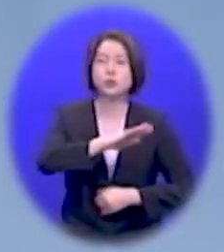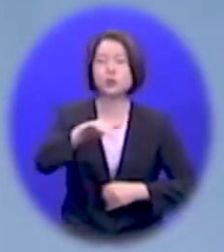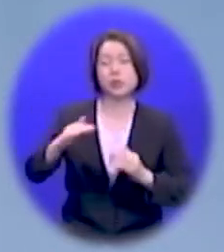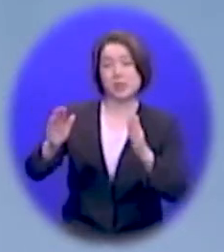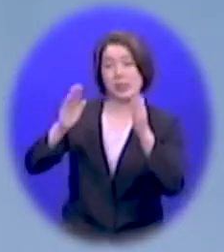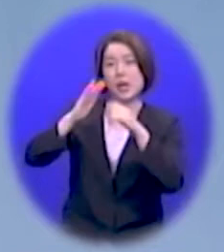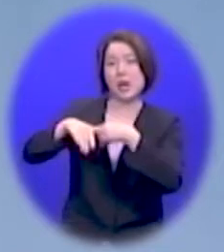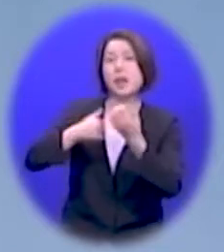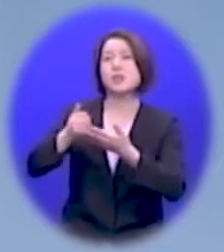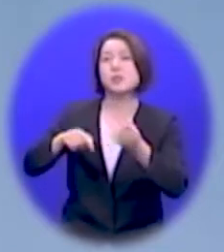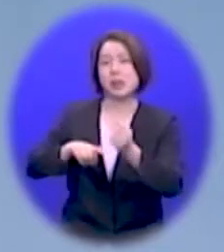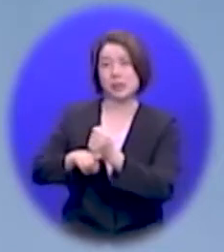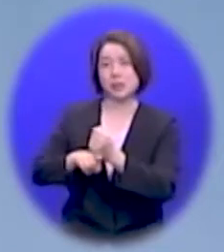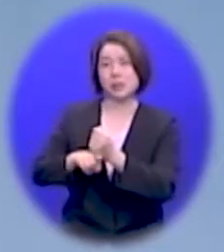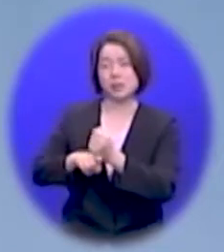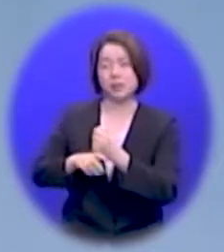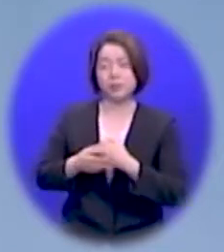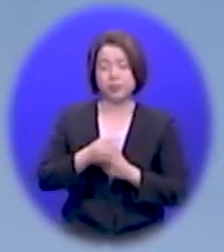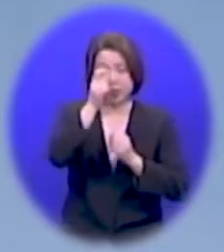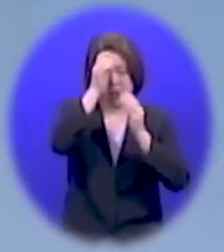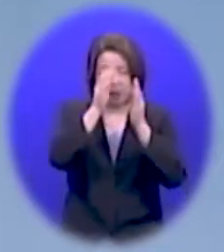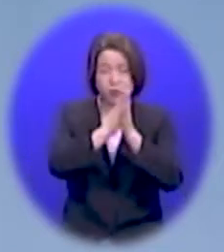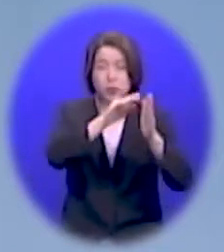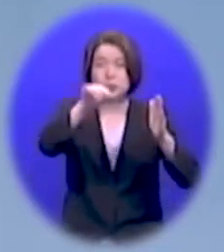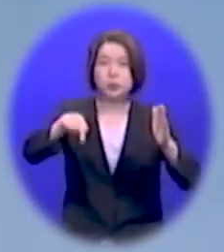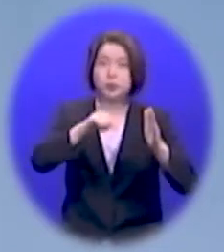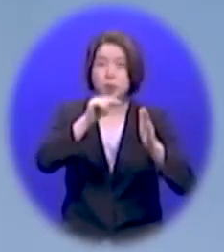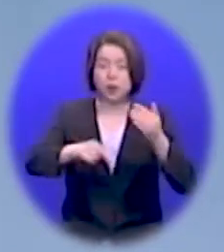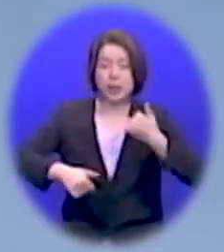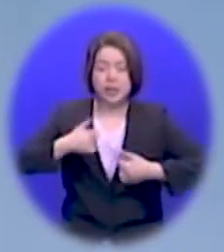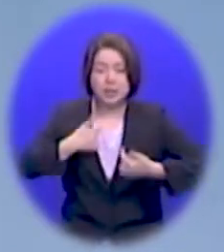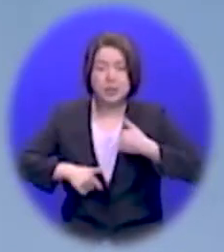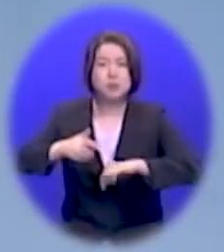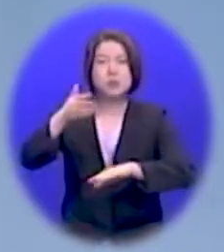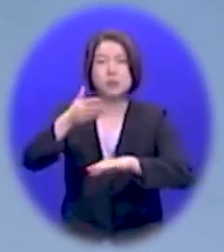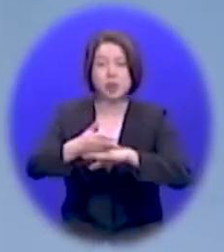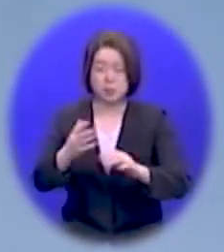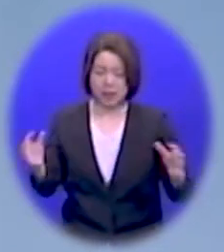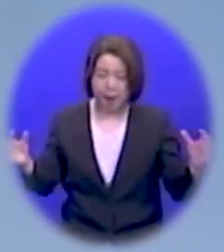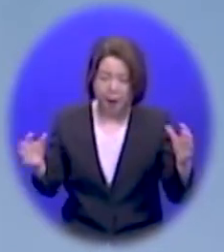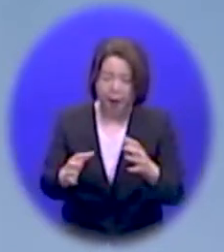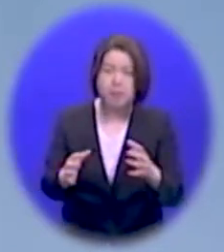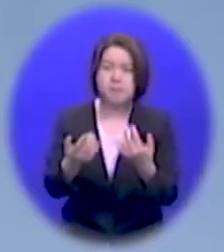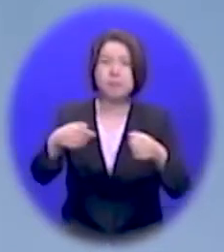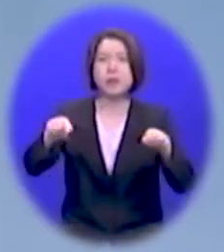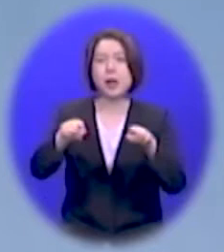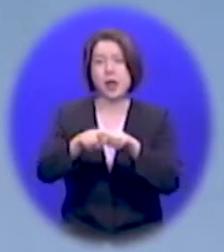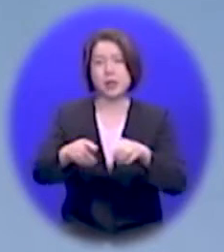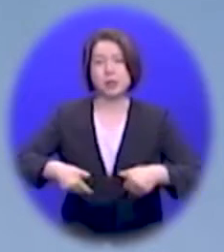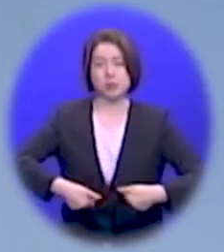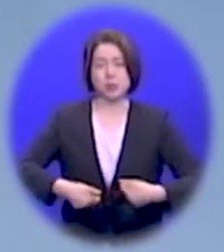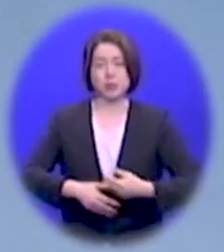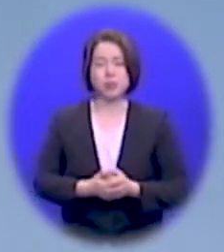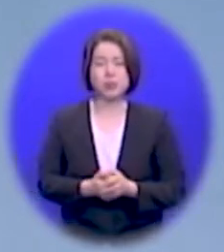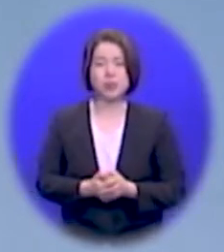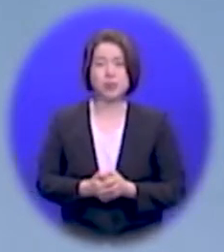가 기도 속에 아 기쁨과 감사로 싸 함께 싸고 있어요